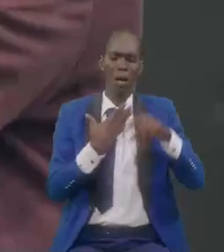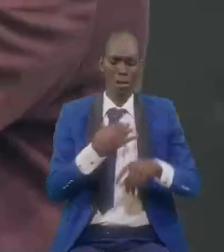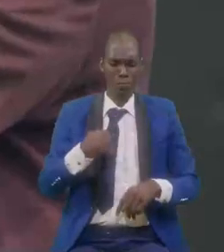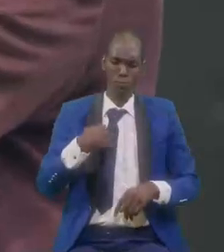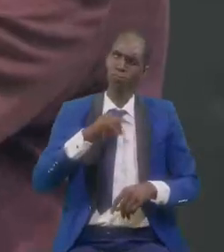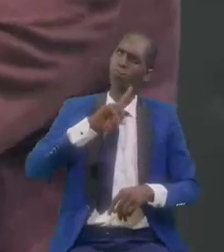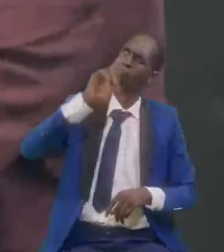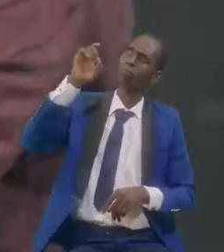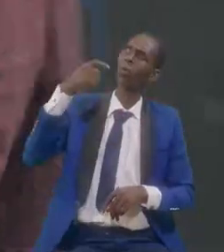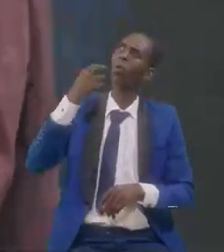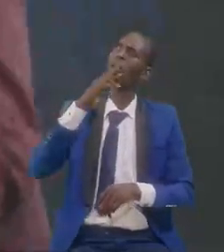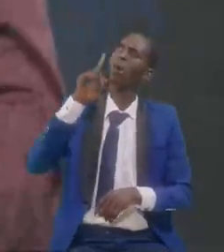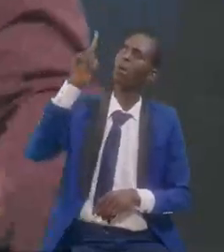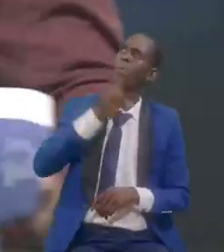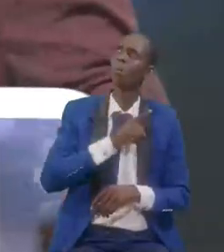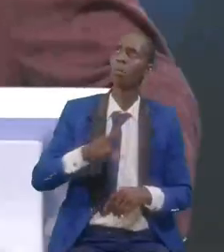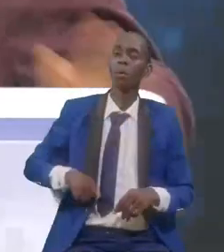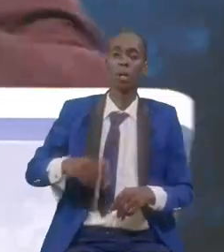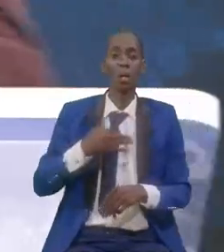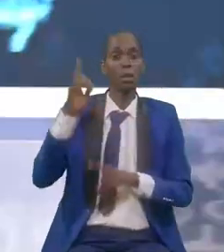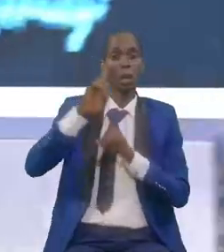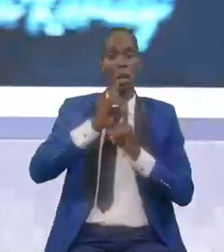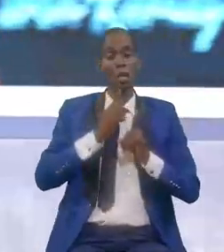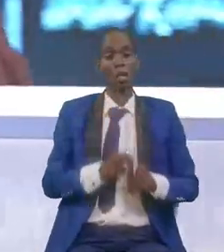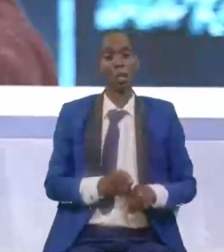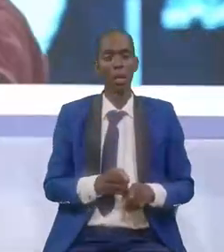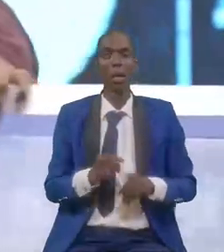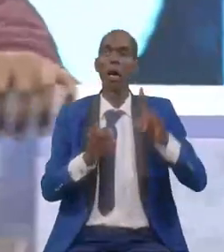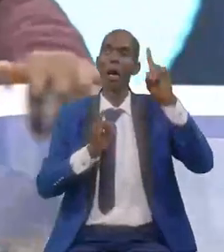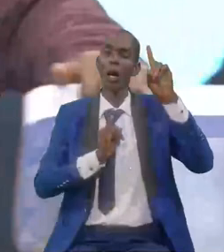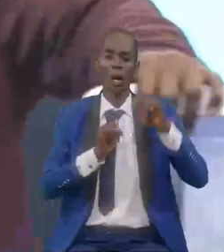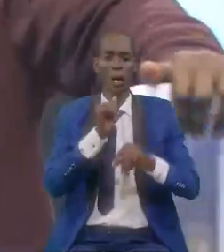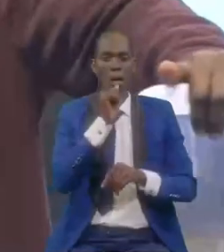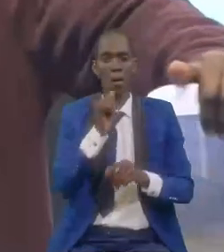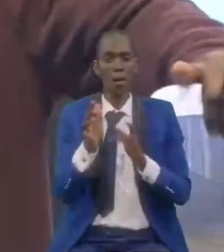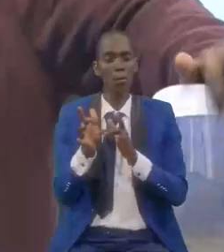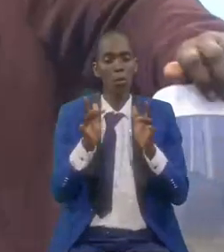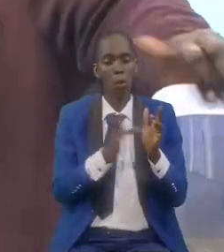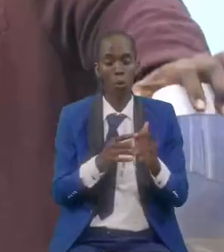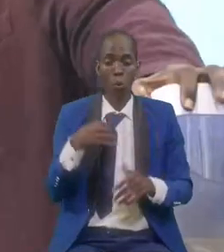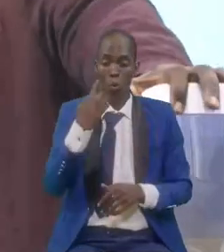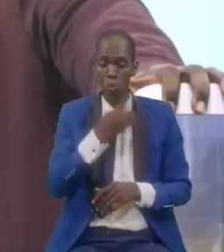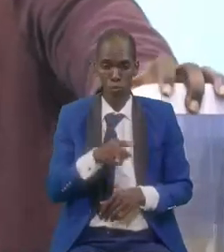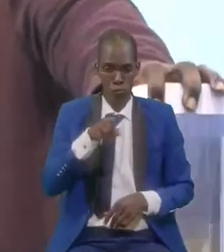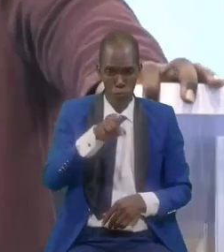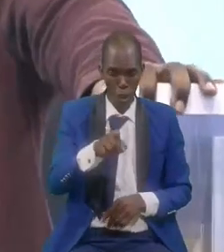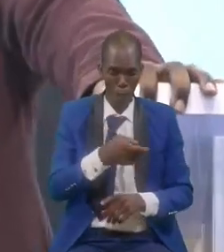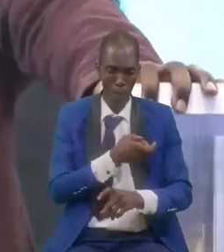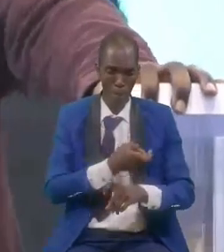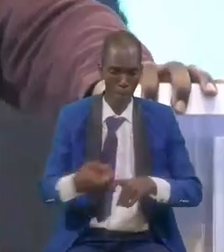es-tu, Seigneur? Et il a dit, je suis Jésus que tu